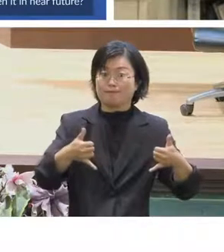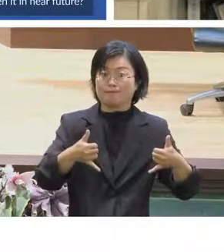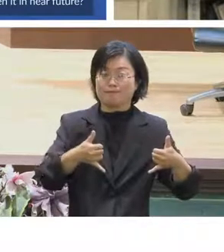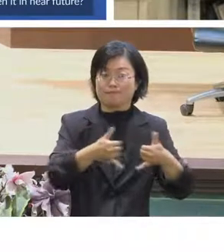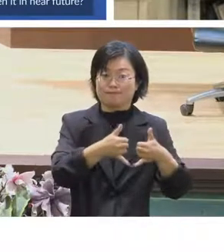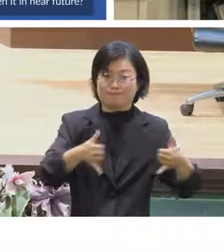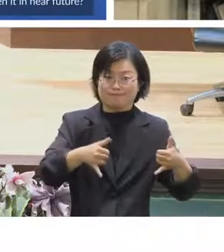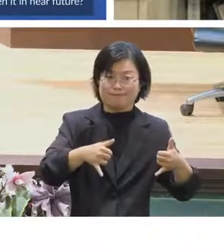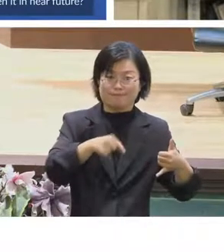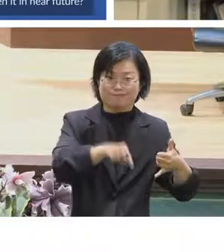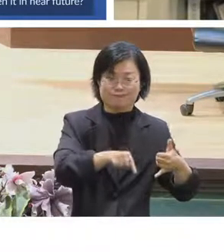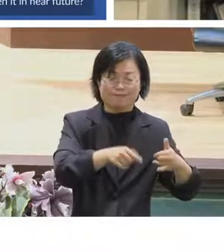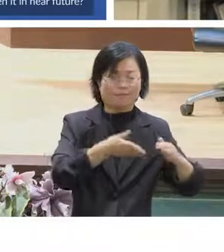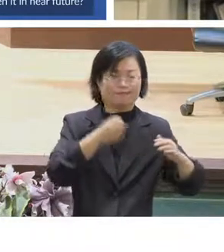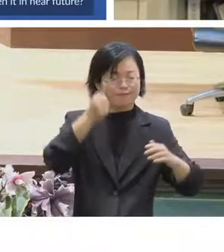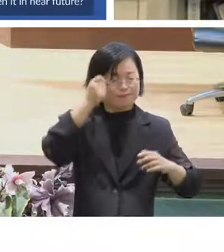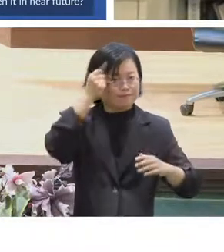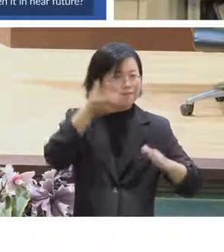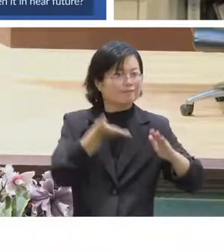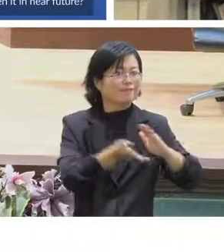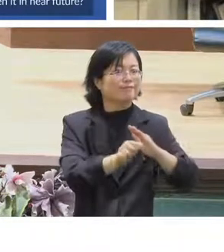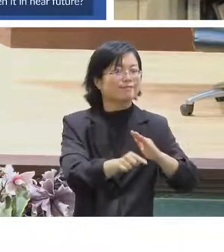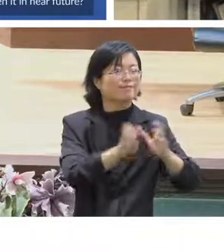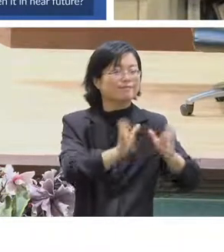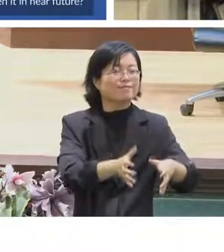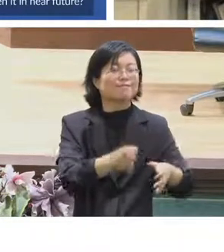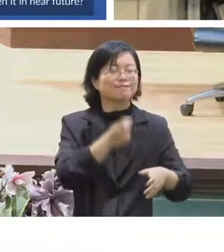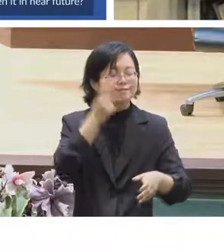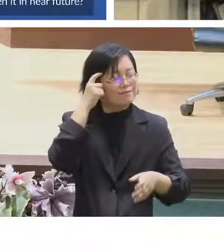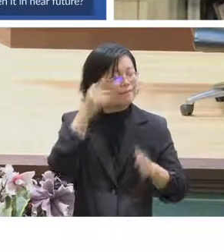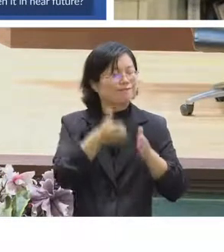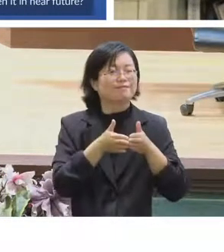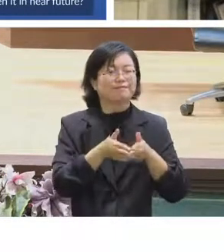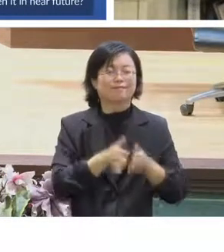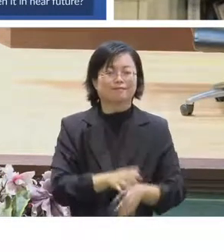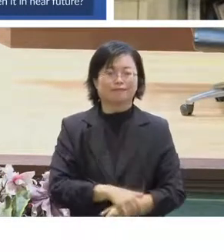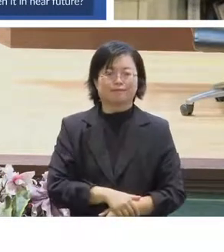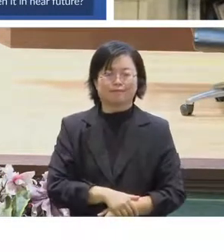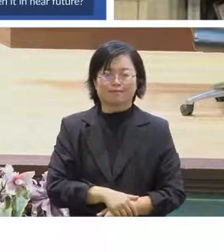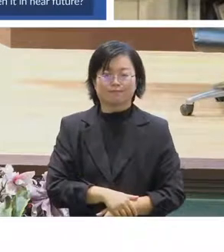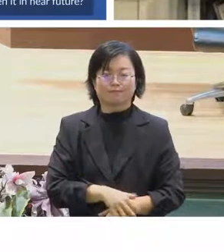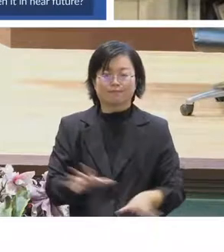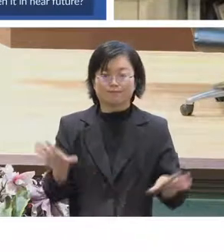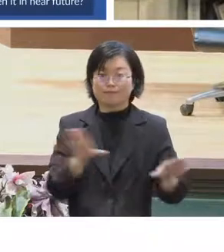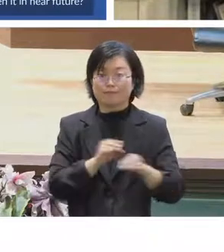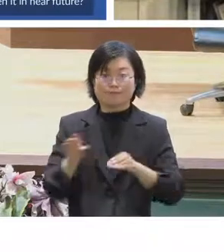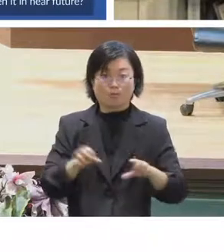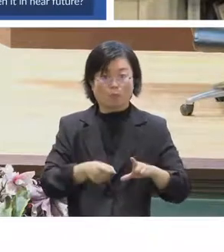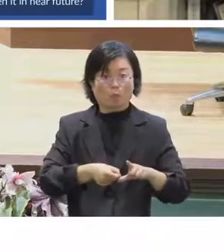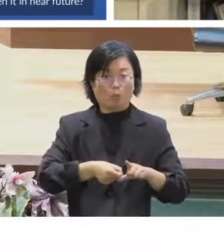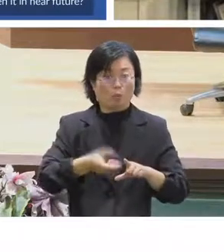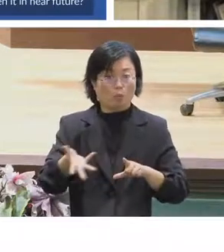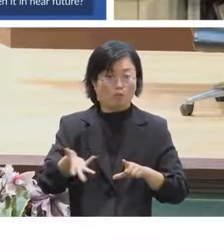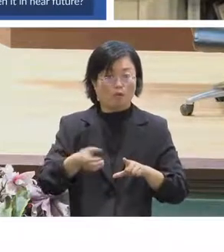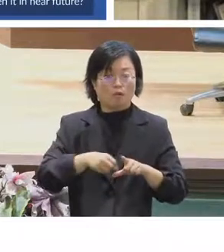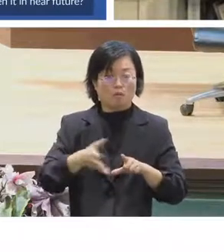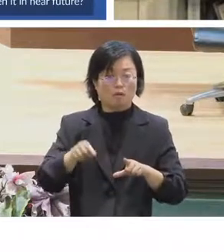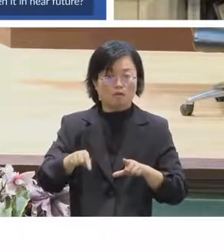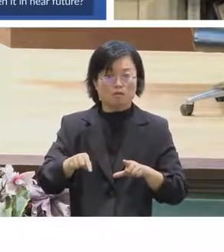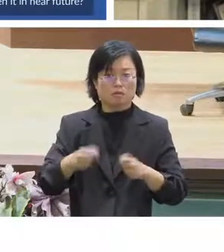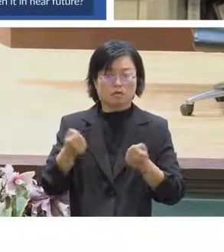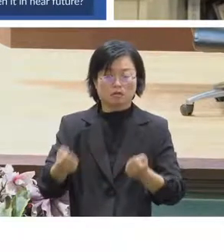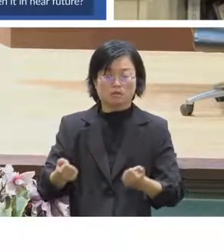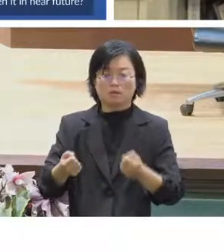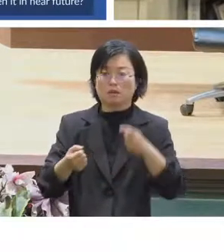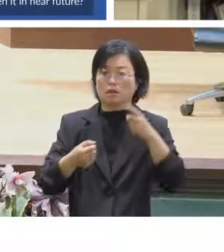种研究。因为其实简单讲讲这个背景，就是开放资料在香港的民间的发展，其实